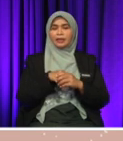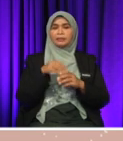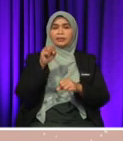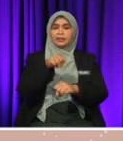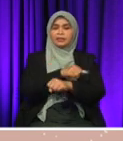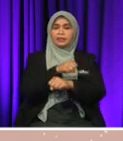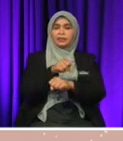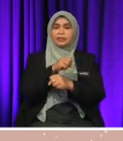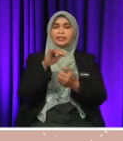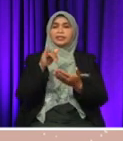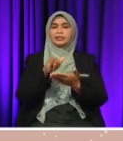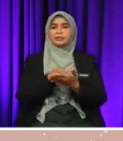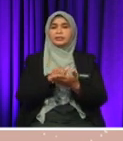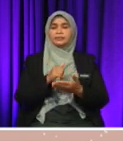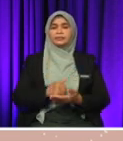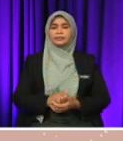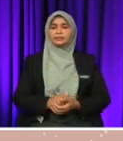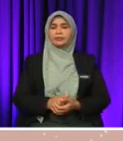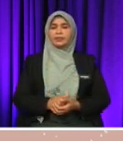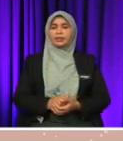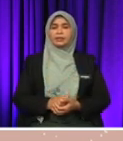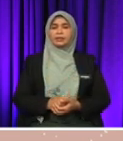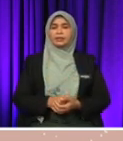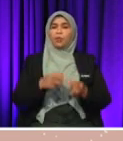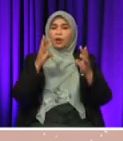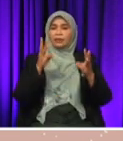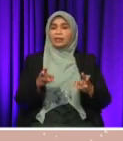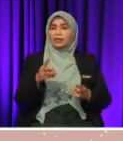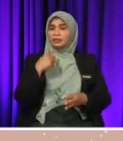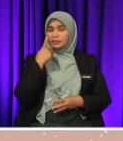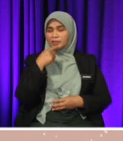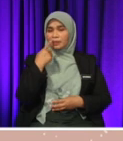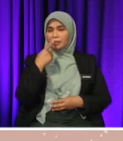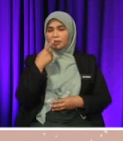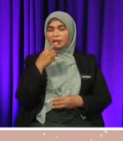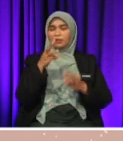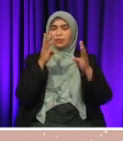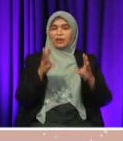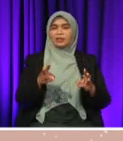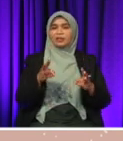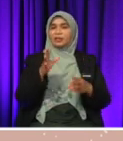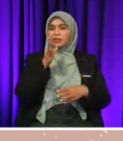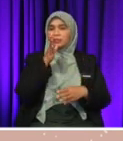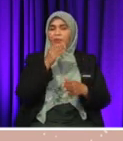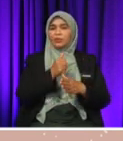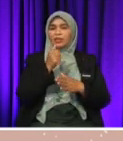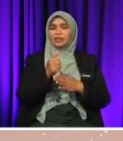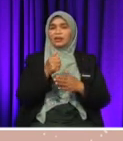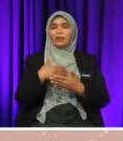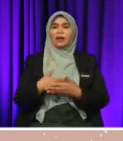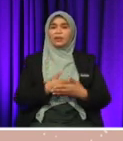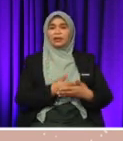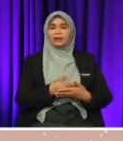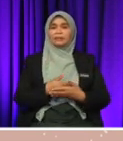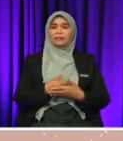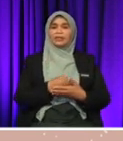pada glaukoma ke Ahmad watak-watak siapa ada kawat ibu atau pewarta anak dan kepada siapa tindakan